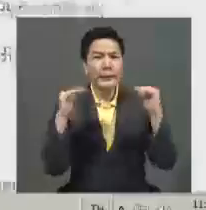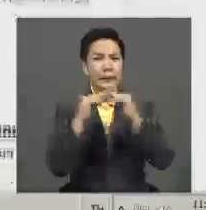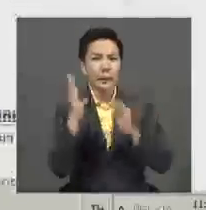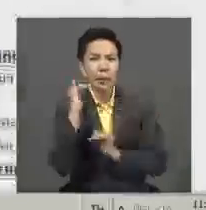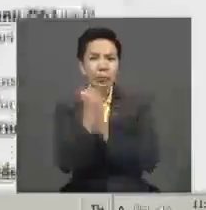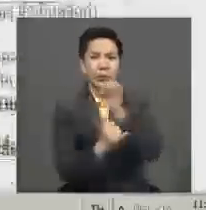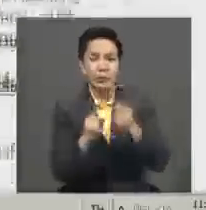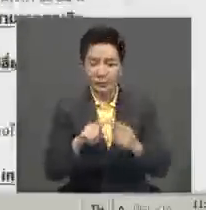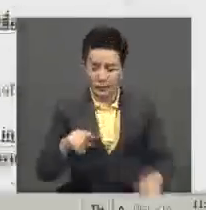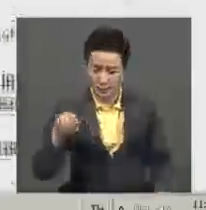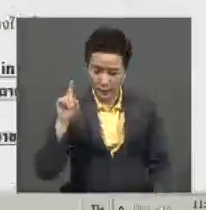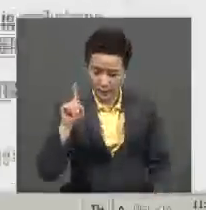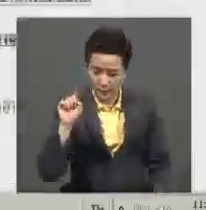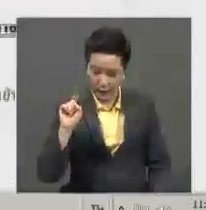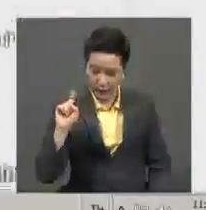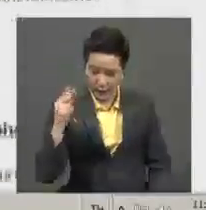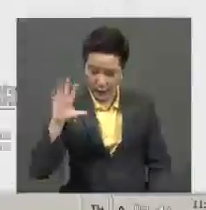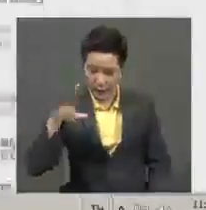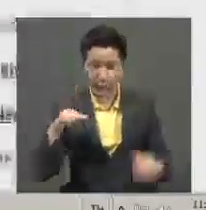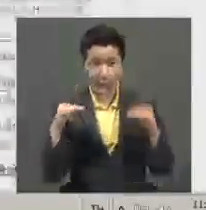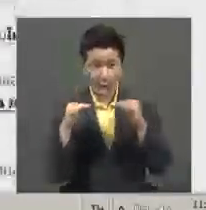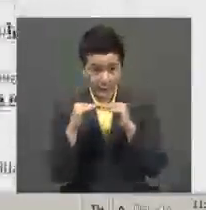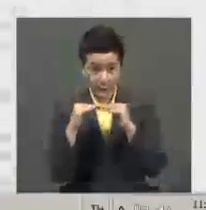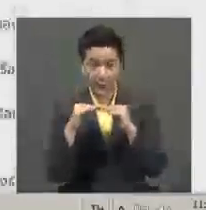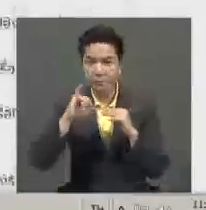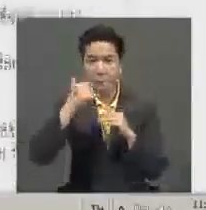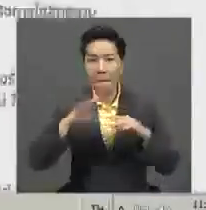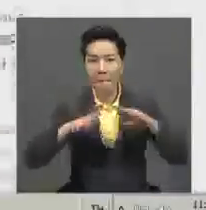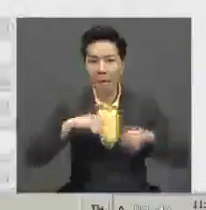แสนคนที่ลงไม่สำเร็จเนี่ยอาจจะเป็นเพราะว่าลงทะเบียนสะกดชื่อผิดนามสกุลผิดวันเดือนปีเกิดหรือว่าเท่ห์เลขที่บัตรรหัสหลังบัตรประจำตัวประชาชนเนี่ยจุดใดจุดหนึ่งอาจจะผิดอาจจะส่งผลให้การลงทะเบียนนั้นไม่สำเร็จแต่ไม่ต้องกังวลครับผมผ่านจุดนั้นมาแล้วฮะกรณีที่โรงเรียนไม่สำเร็จสามารถลงทะเบียนใหม่ได้เรื่อยๆฮะถ้าไปที่ความพยายามเราไม่สิ้นสุดนะเดี๋ยวผมเองก็ลงไปหลายรอบแต่ก็ได้มาในที่สุดเหมือนกันค่ะอาจจะเป็นแบบนี้นะส่วนหนึ่งที่บอกว่ามีคนเข้าไปใช้สิทธิ์เท่าไหร่นะคะ115000สิบกับตอนนี้บางที่พักเนี่ยอาจจะติดต่อที่พักยากเพราะว่าบางโรงแรมเนี่ยเขาจะให้ติดต่อกับโรงแรมโดยตรงครับแล้วบางโรงแรมก็อาจจะให้จองผ่านแต่ก็มันก็ได้นะก็ได้ชนะบางโรงแรมจองกับโรงแรมโดยตรง